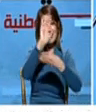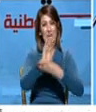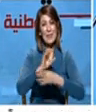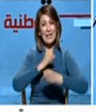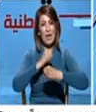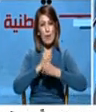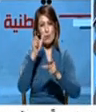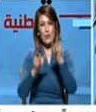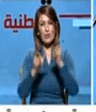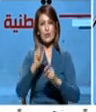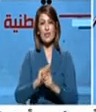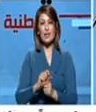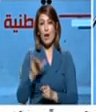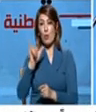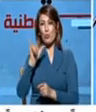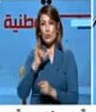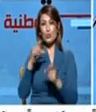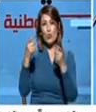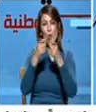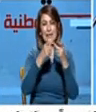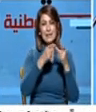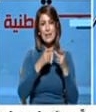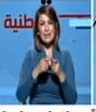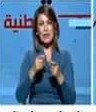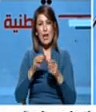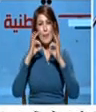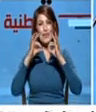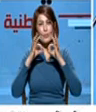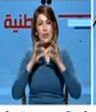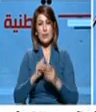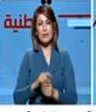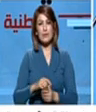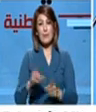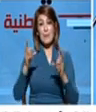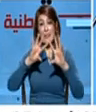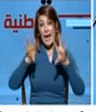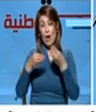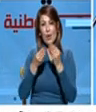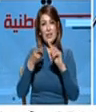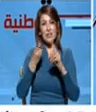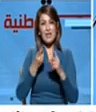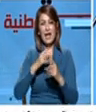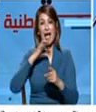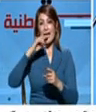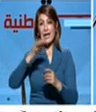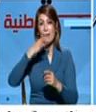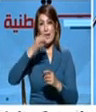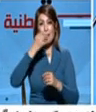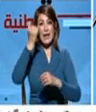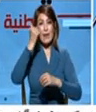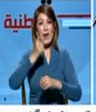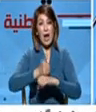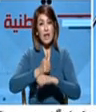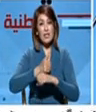كليا المؤسسات هايدي اولا اه الخطاب الحكومه وقت مبكر قال الهدف انه ما يقد حتى تونسي بدون